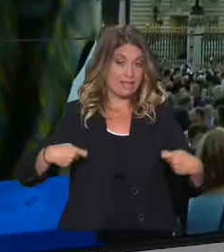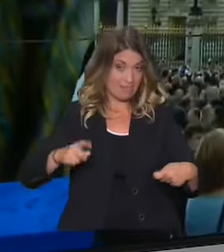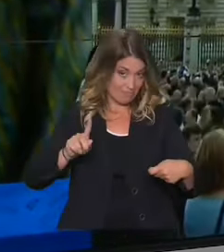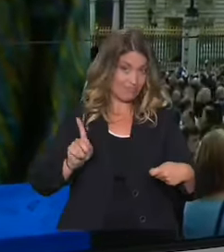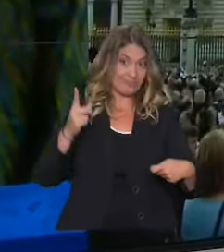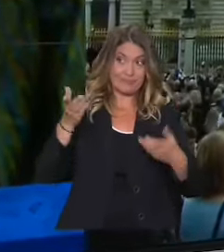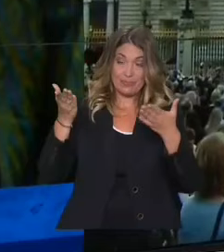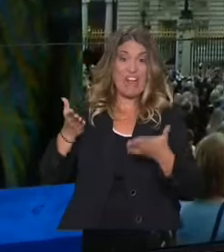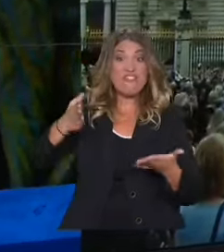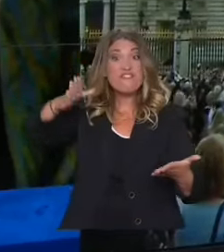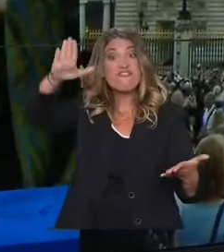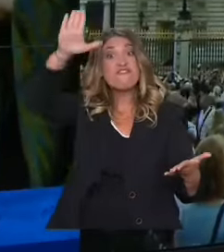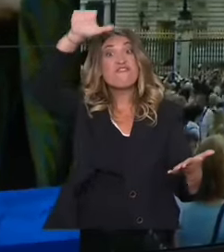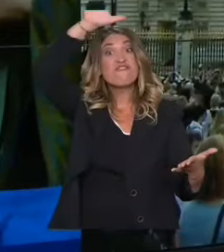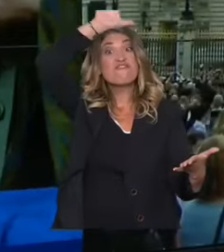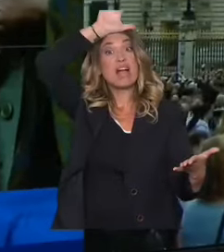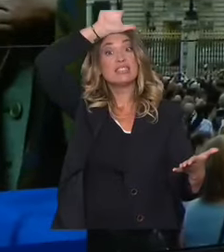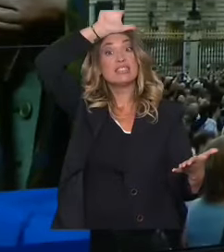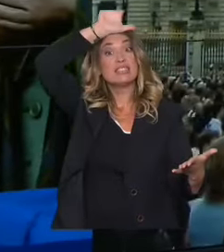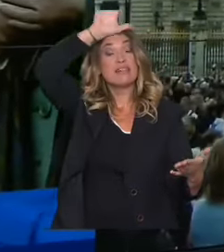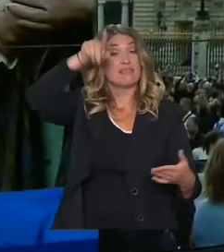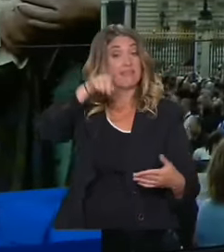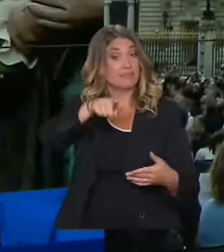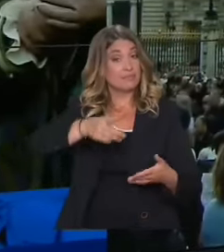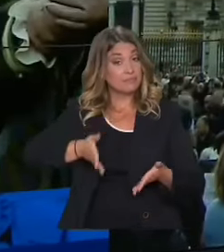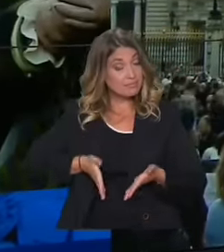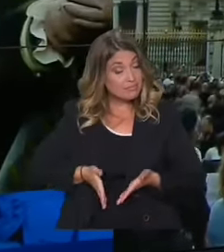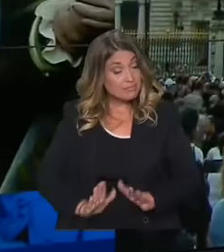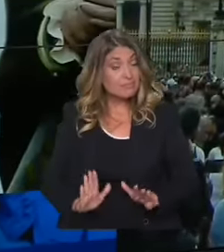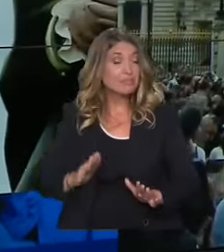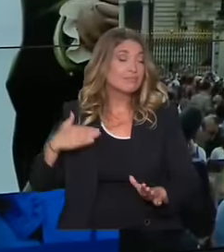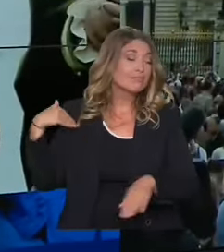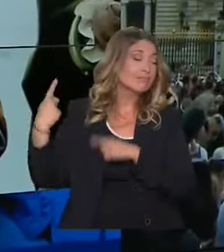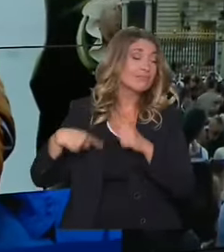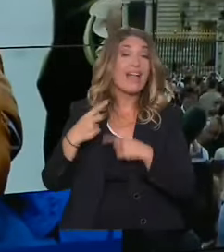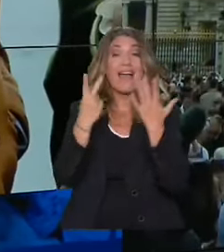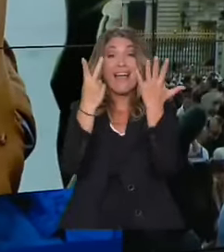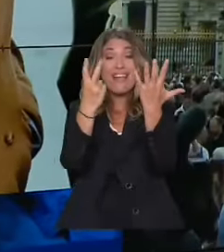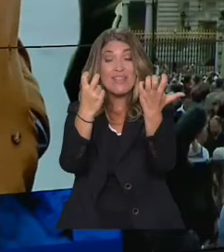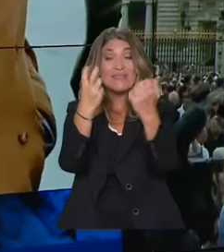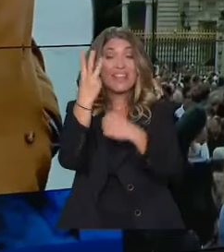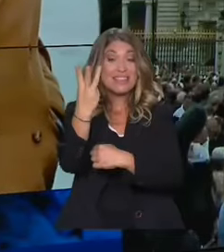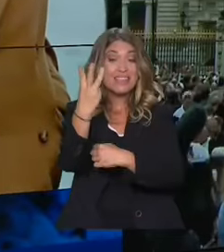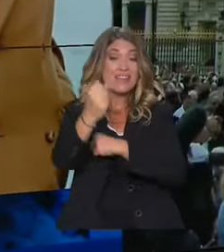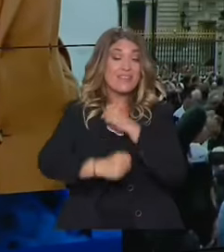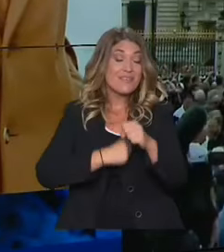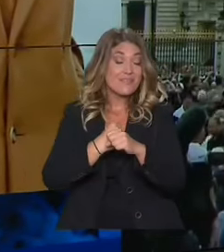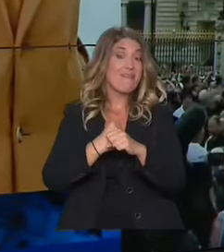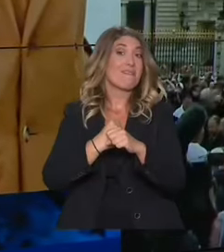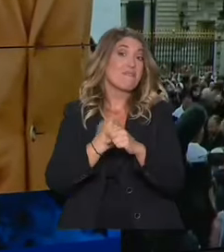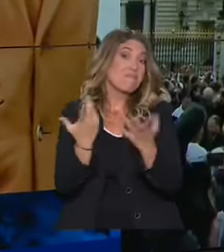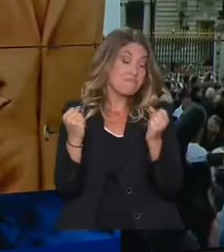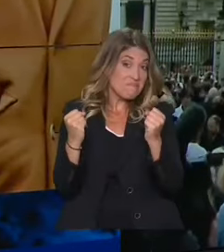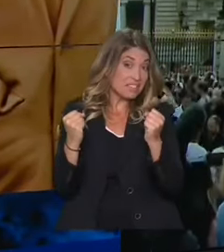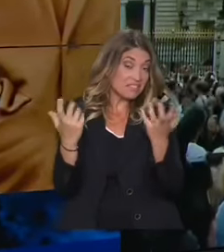του ως βασιλιά. Εδώ γεννήθηκε και 73 χρόνια μετά, ίσως δεν έχει περιμένει άλλος άνθρωπος τόσο πολύ,